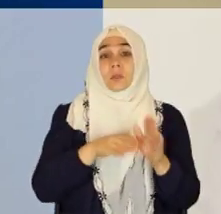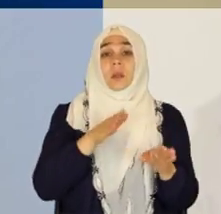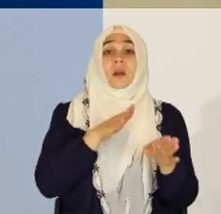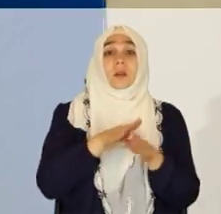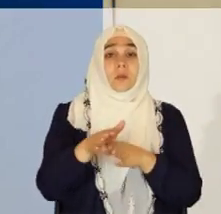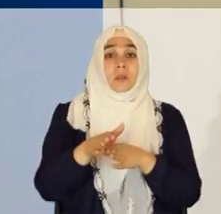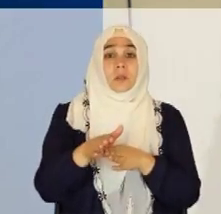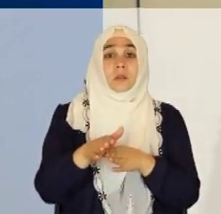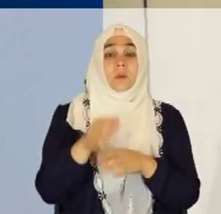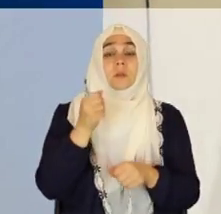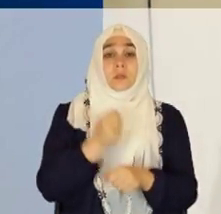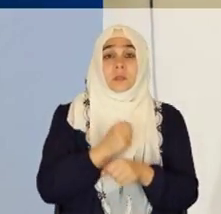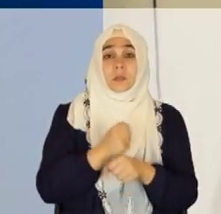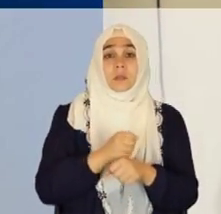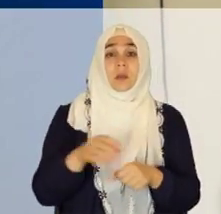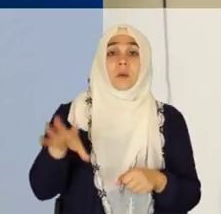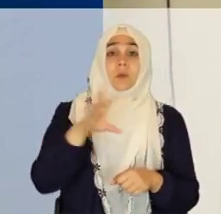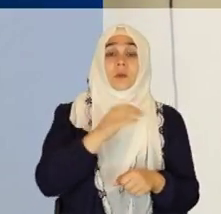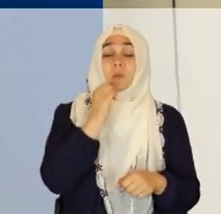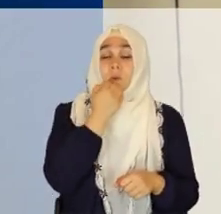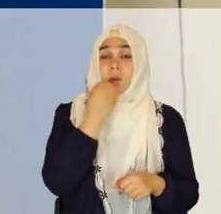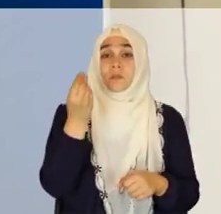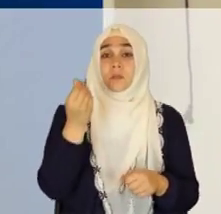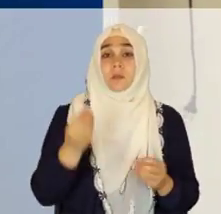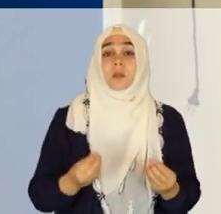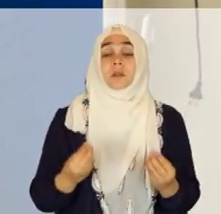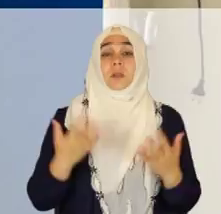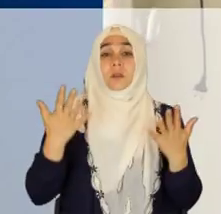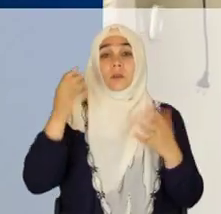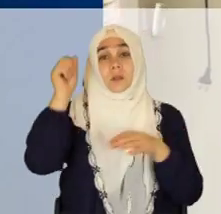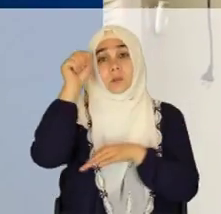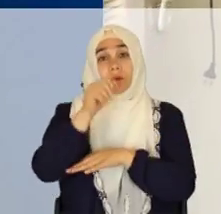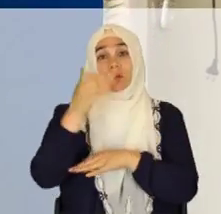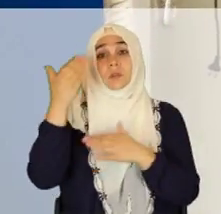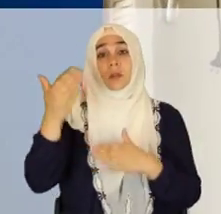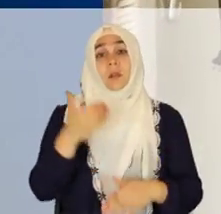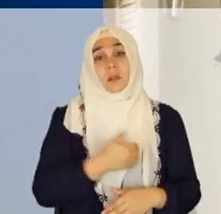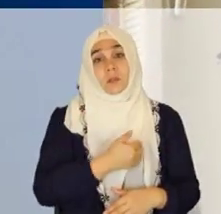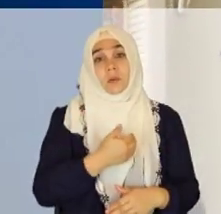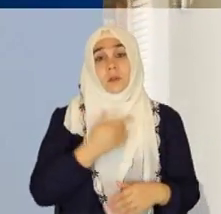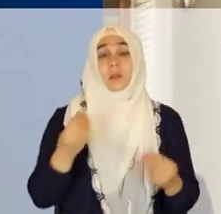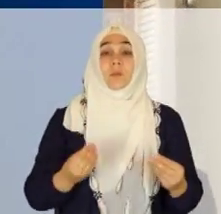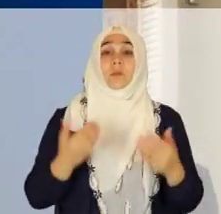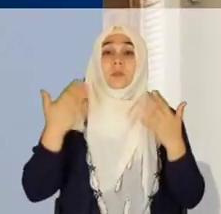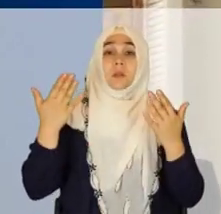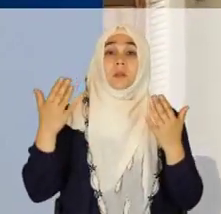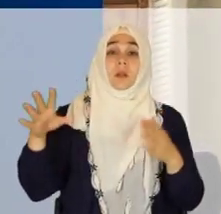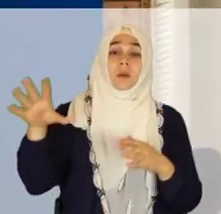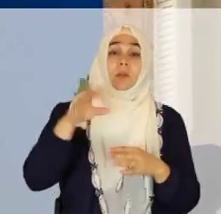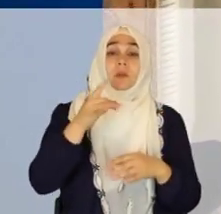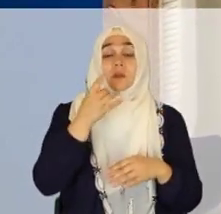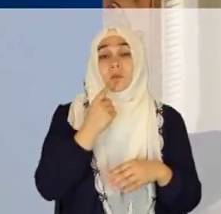etib, ana shundoq moliyaviy zakot ibodatlarini, yana ixtiyoriy ibodatlarni qilib